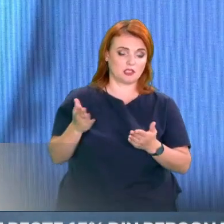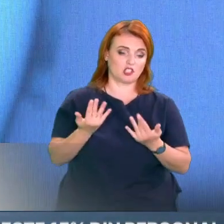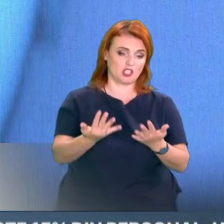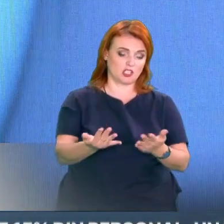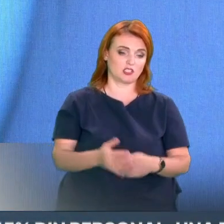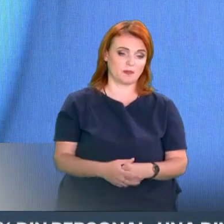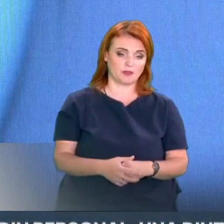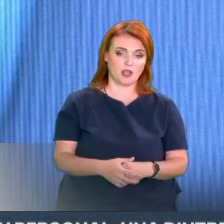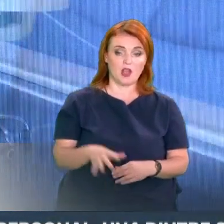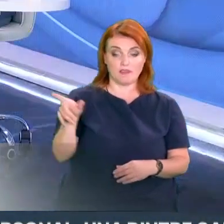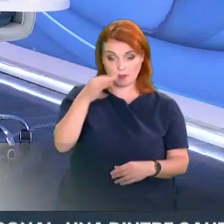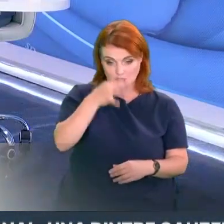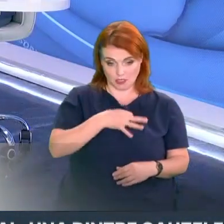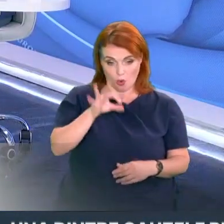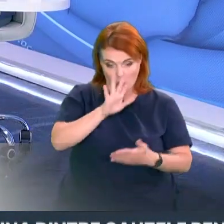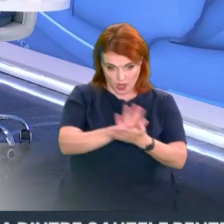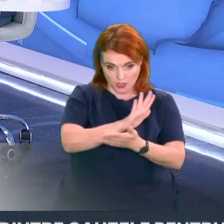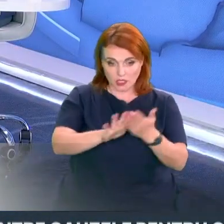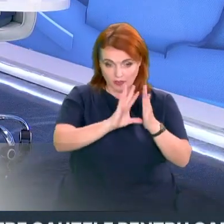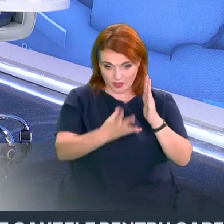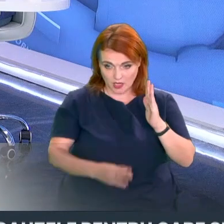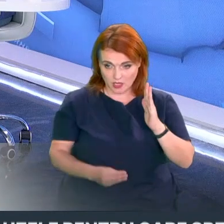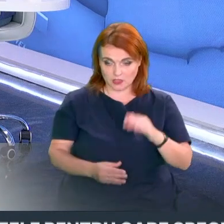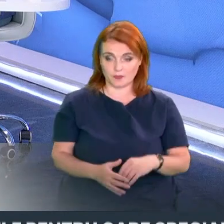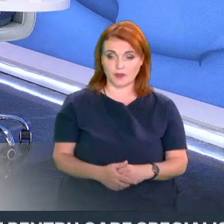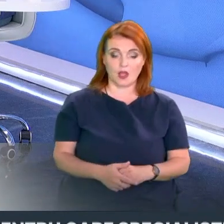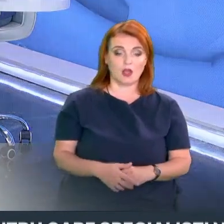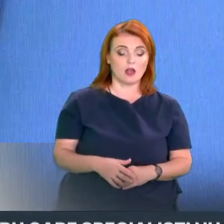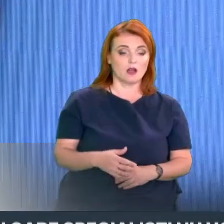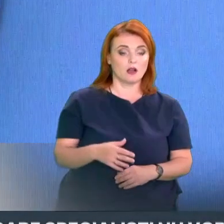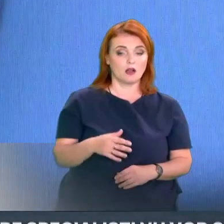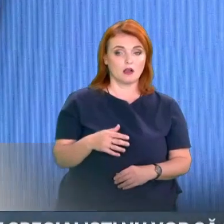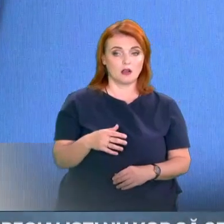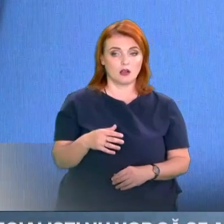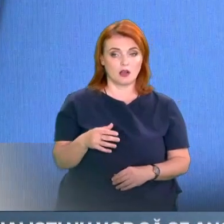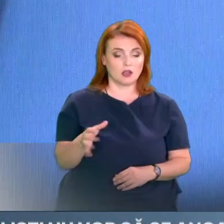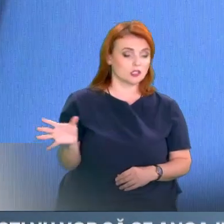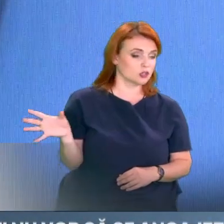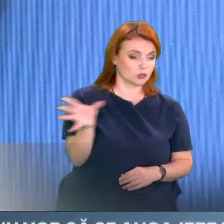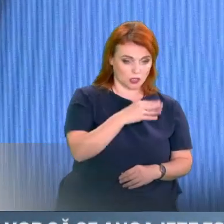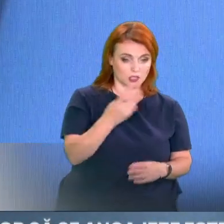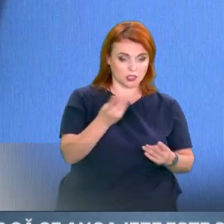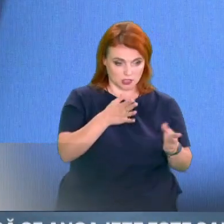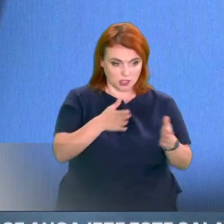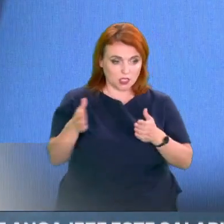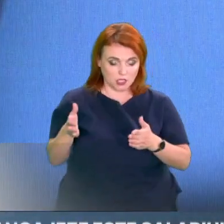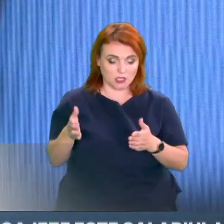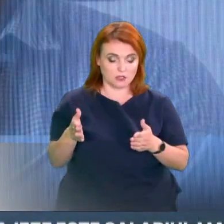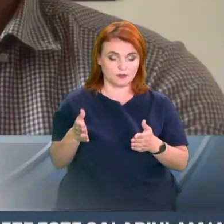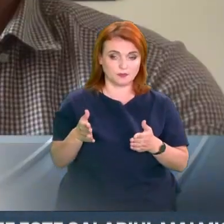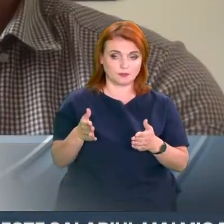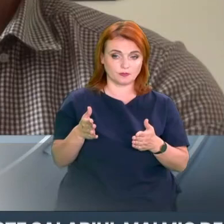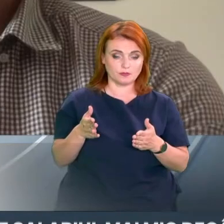de calitatea strugurilor. Vreau să vă întreb, e valabil acest lucru pentru toate plantațiile sau, dacă ținem cont de